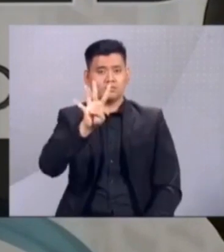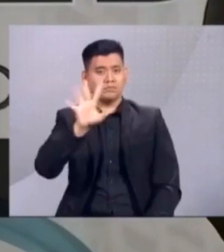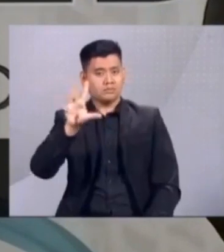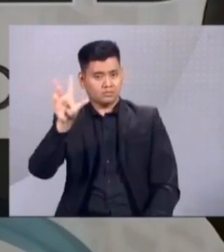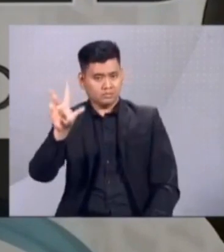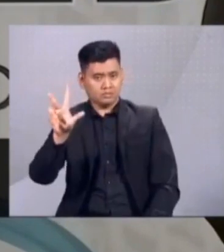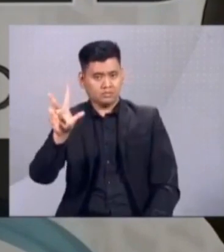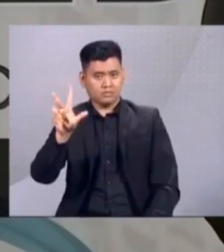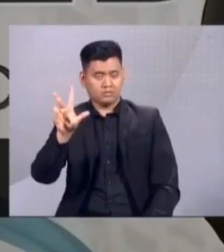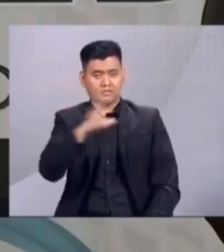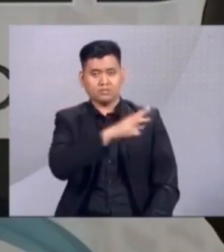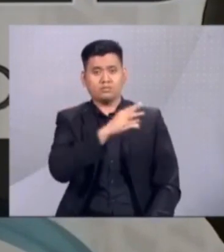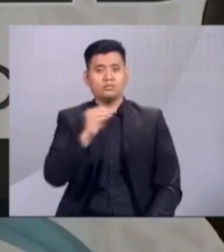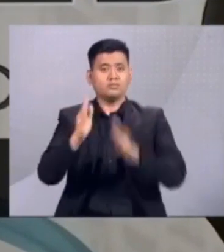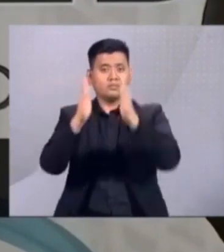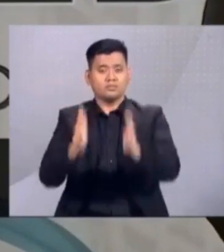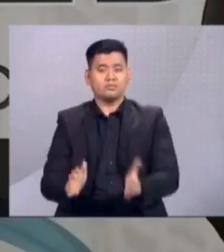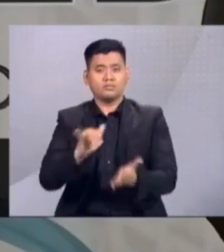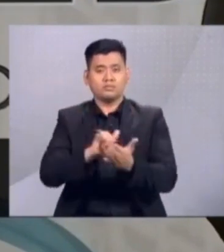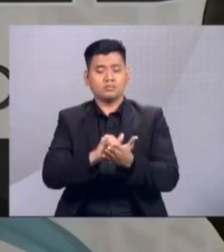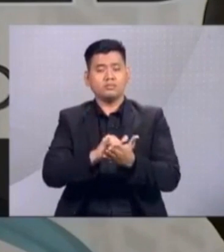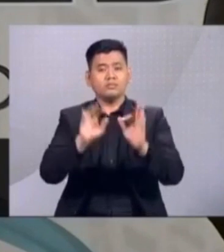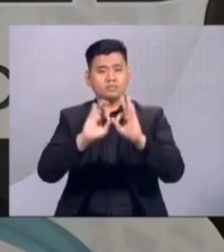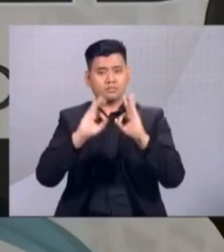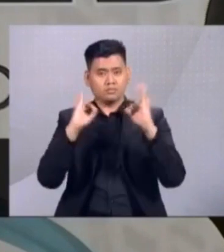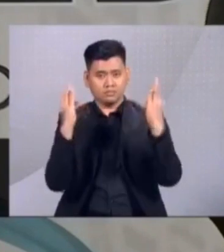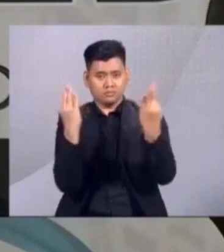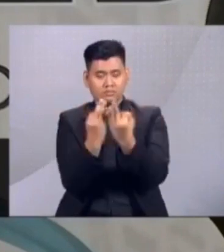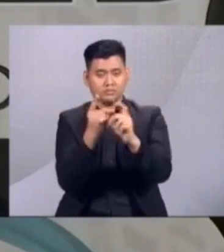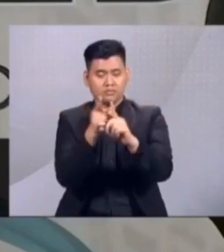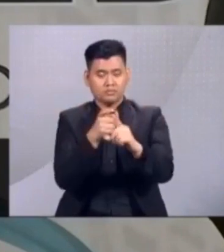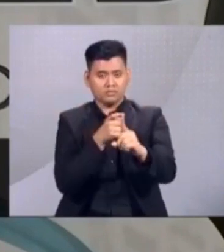8,453. Beliau juga merupakan ahli keluarga kepada kes